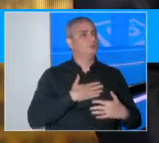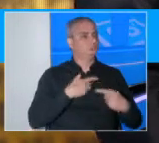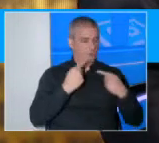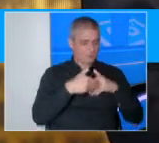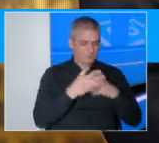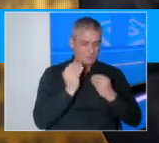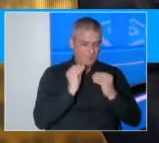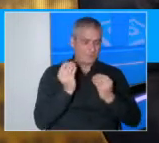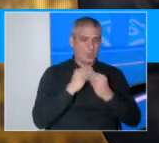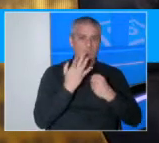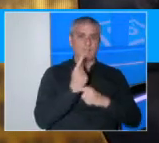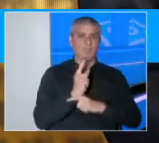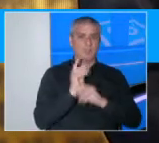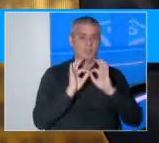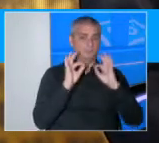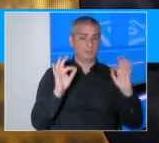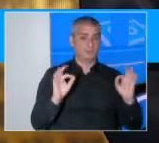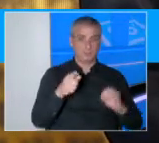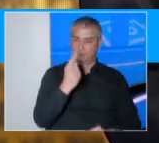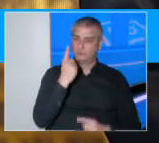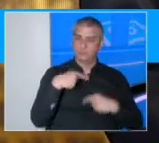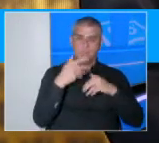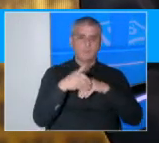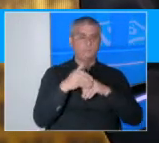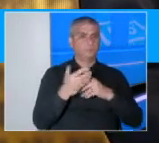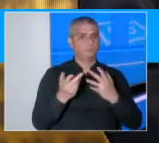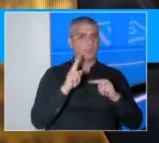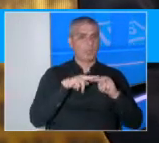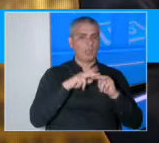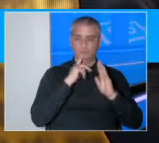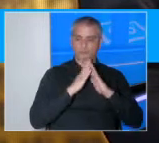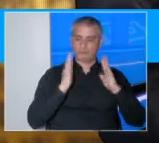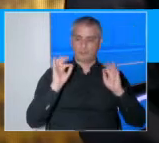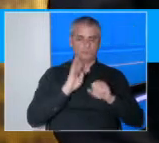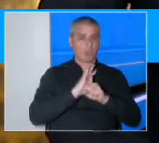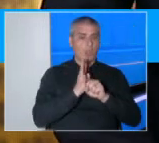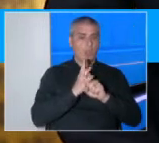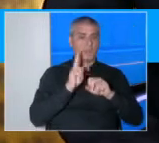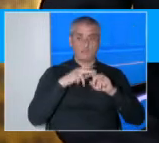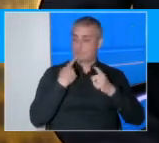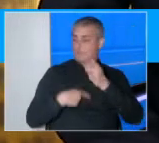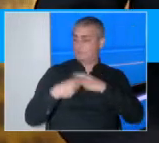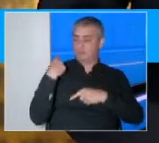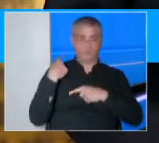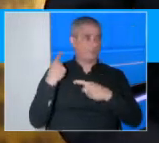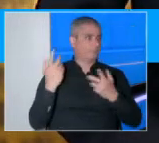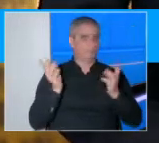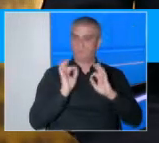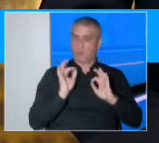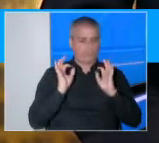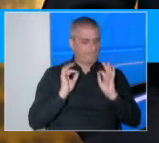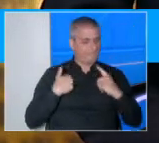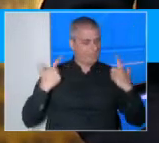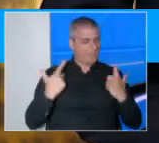ממש בעוד כמה דקות, צריך לומר. אתה יודע, זה יום עצמאות לאחר שנת קורונה, ולאחר שבשנה שעברה לא